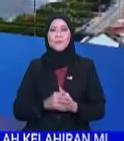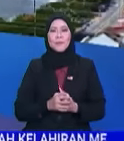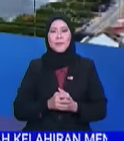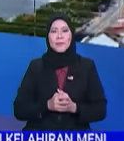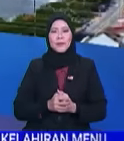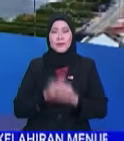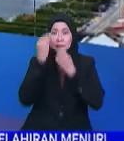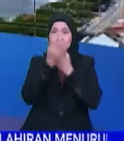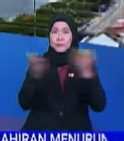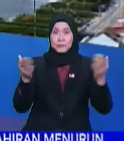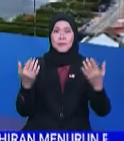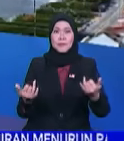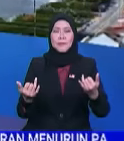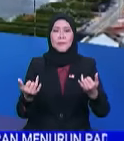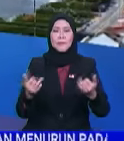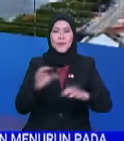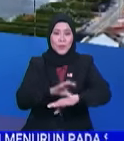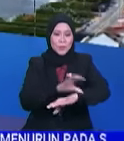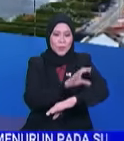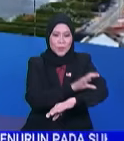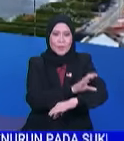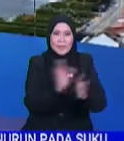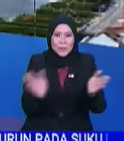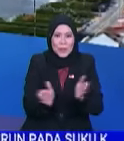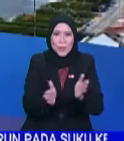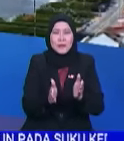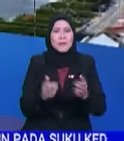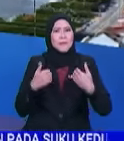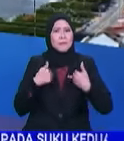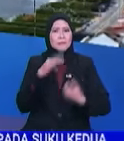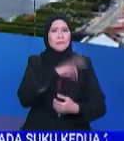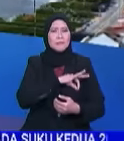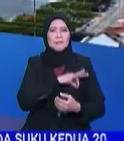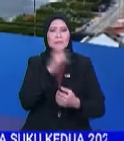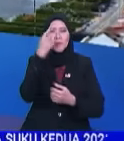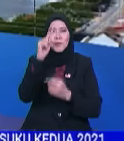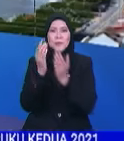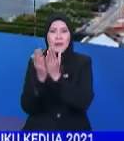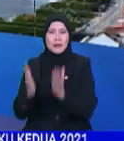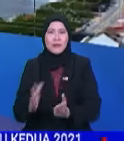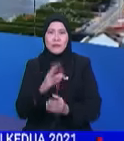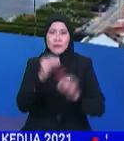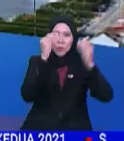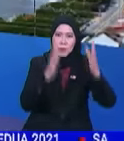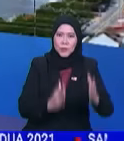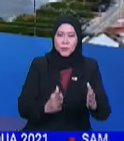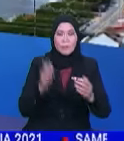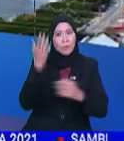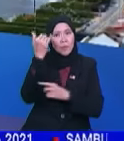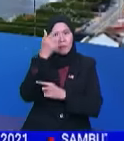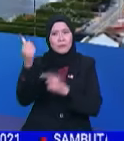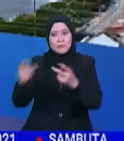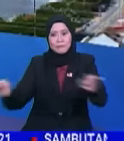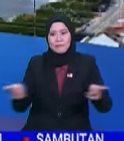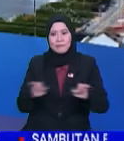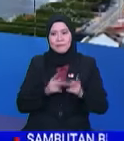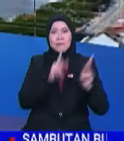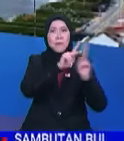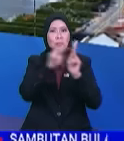perkembangan berkaitan penggunaan komputer mini Raspberry Pi mempunyai kelebihan kepada pelajar dan guru, terutama di kawasan luar bandar Sarawak yang